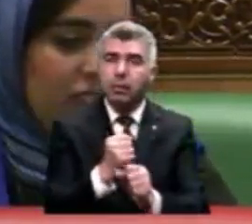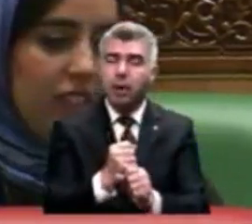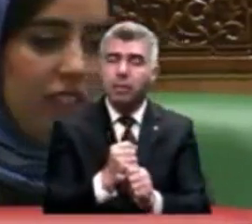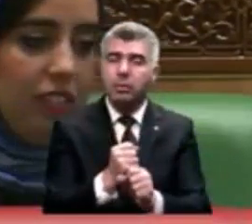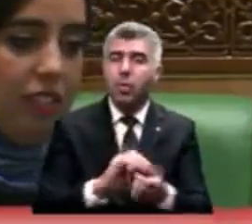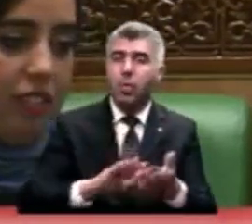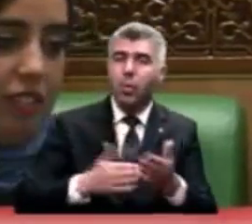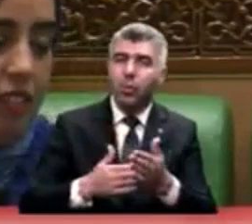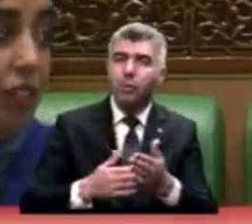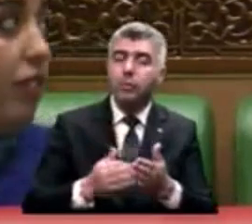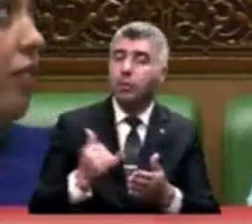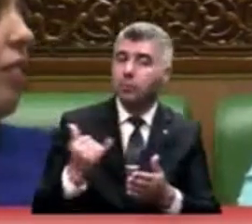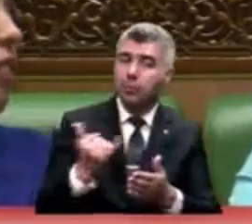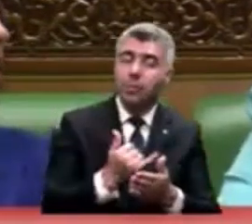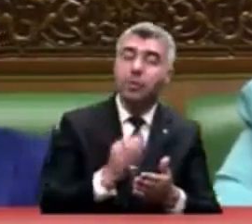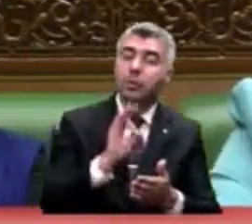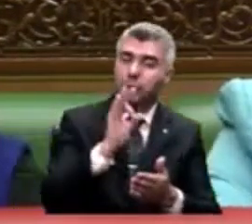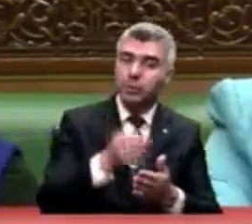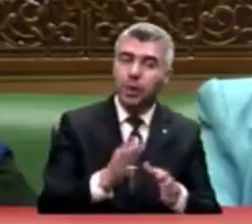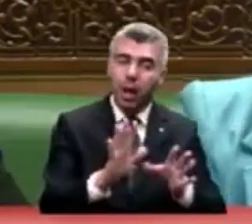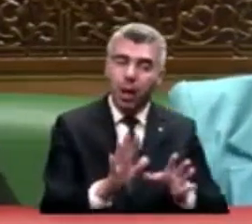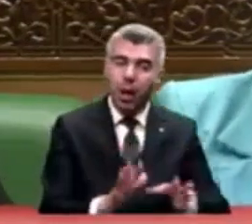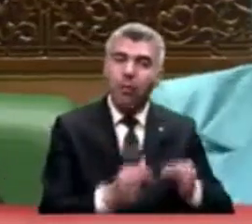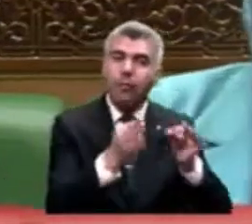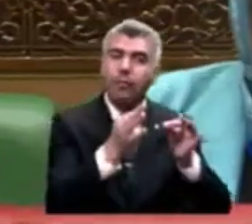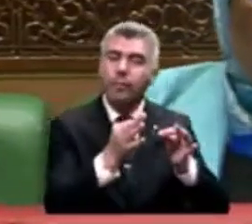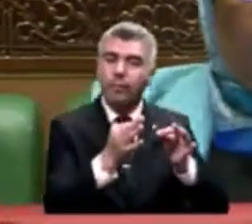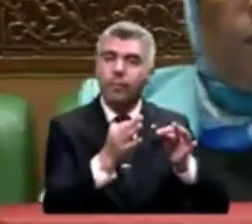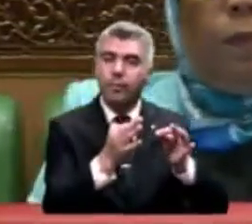ظروف العمل باش يساهم في